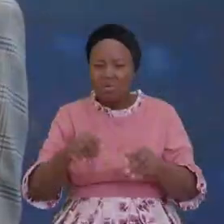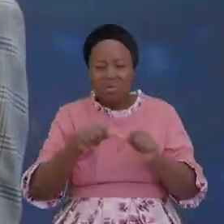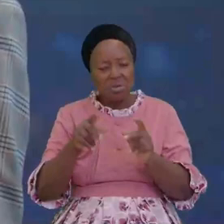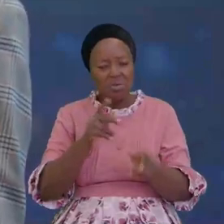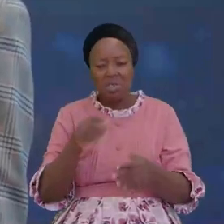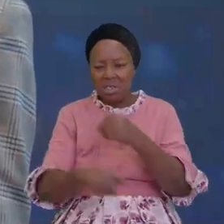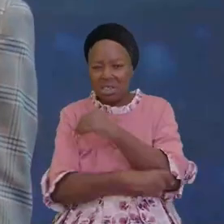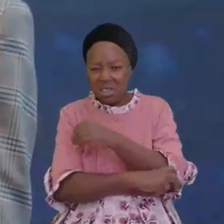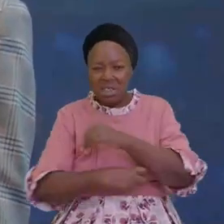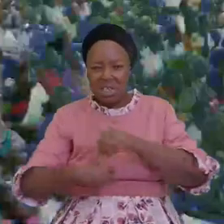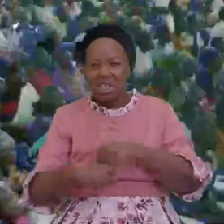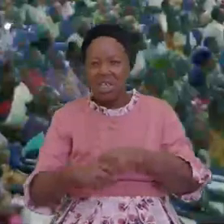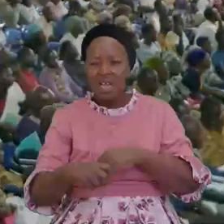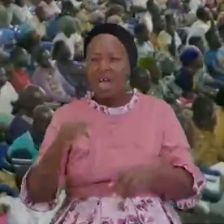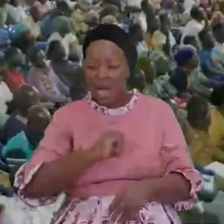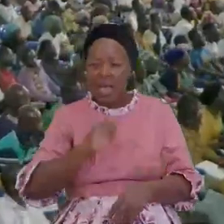Parce que je ne continue plus à voler.